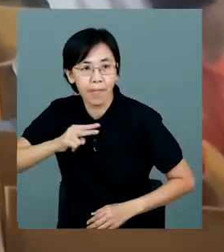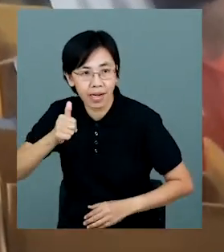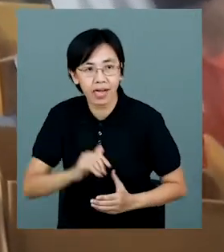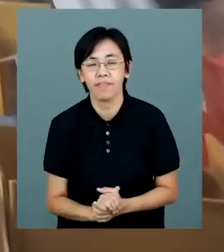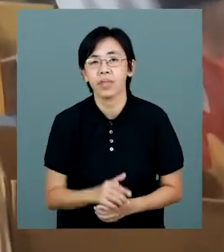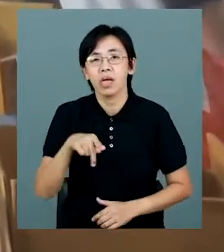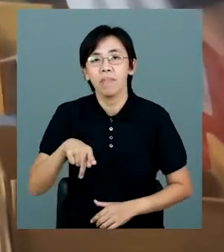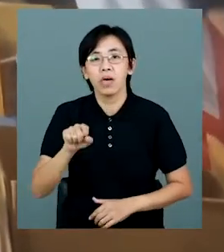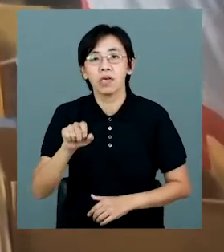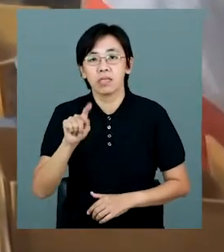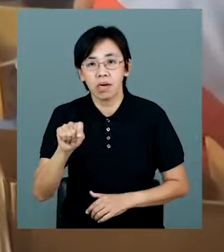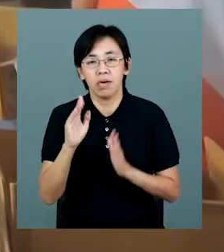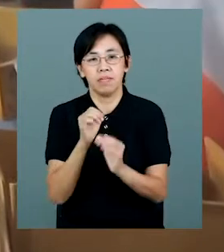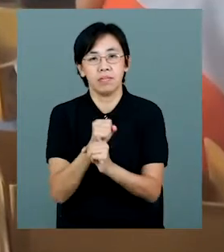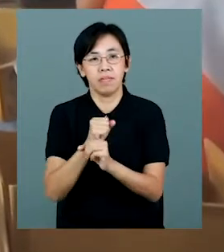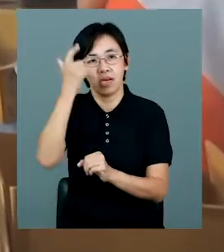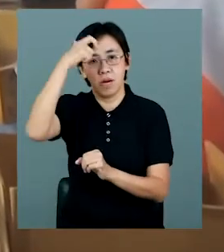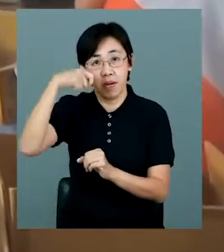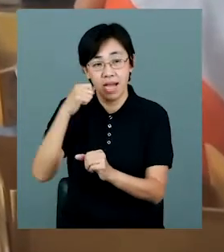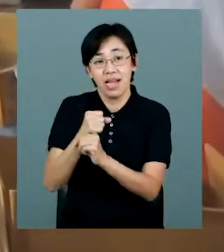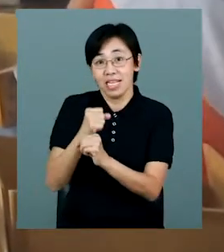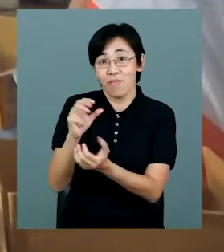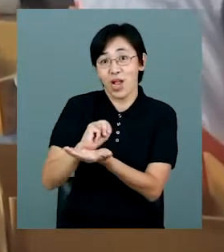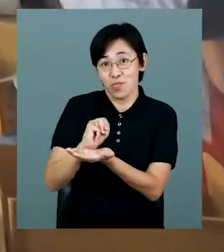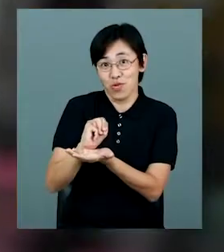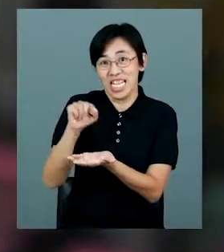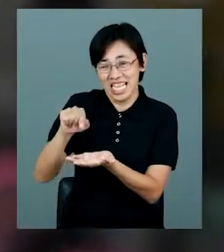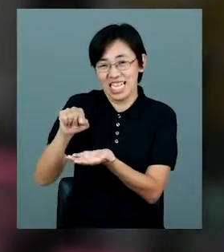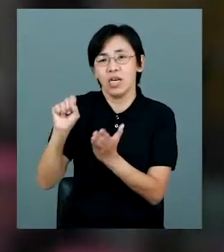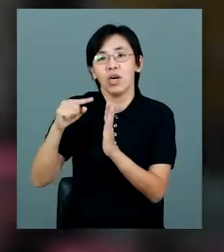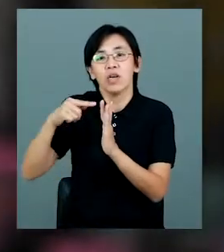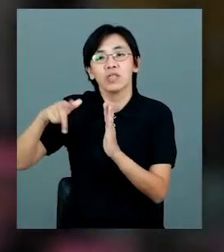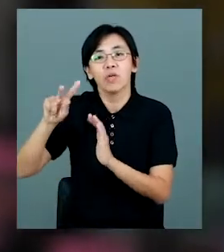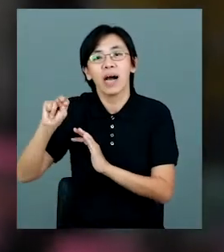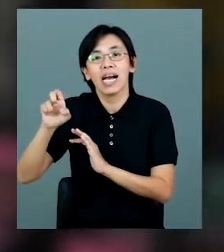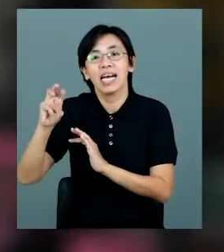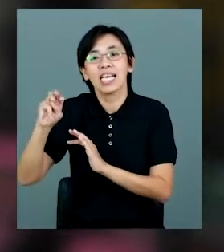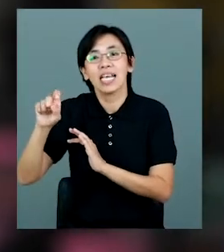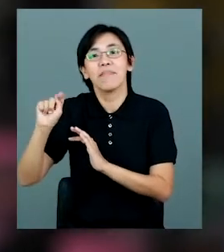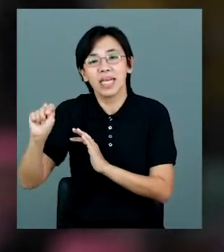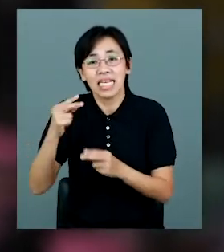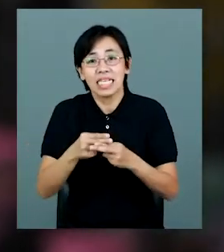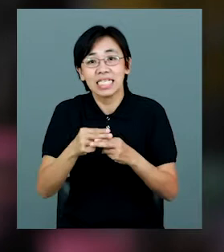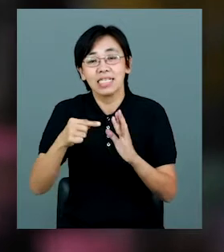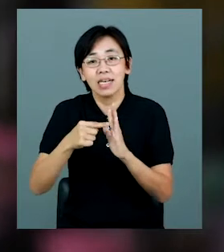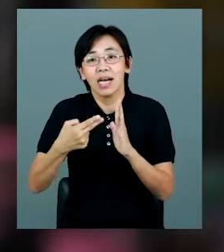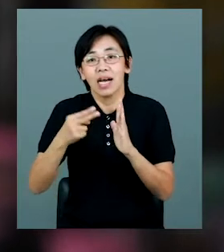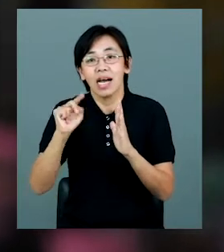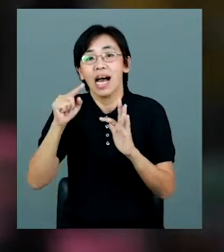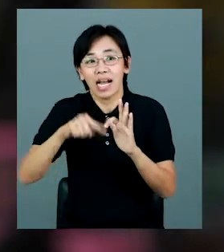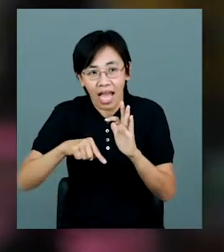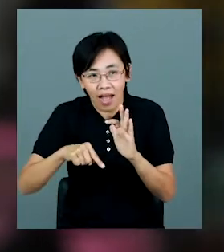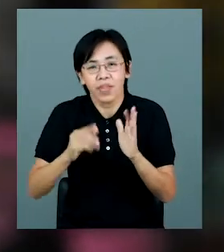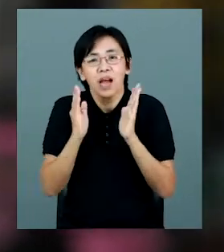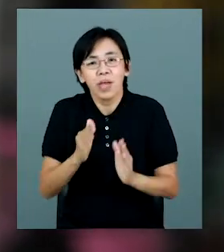ใครครับ พสต.เป็นเจ้าหน้าที่เมียนมาของมูลนิธิสุพรรณิมิตเองพี่แง่ใช่ค่ะแล้วก็วันนี้เราก็จะมีล่ามอส